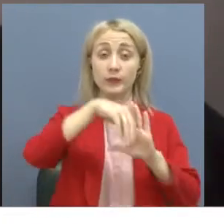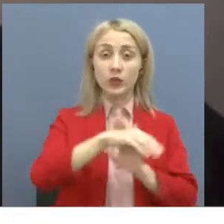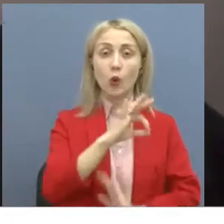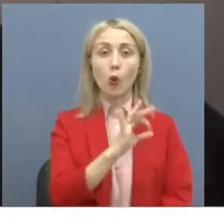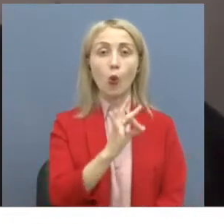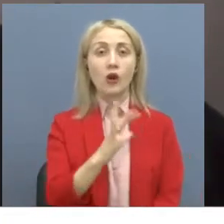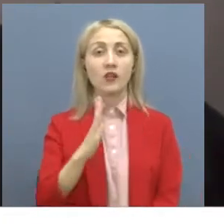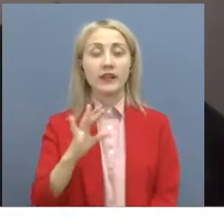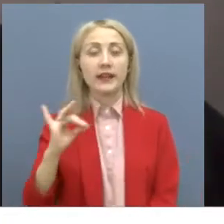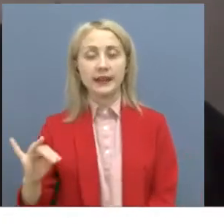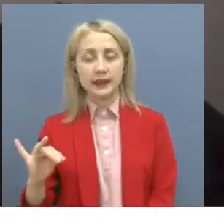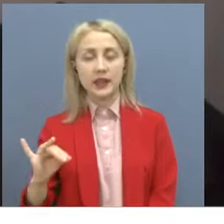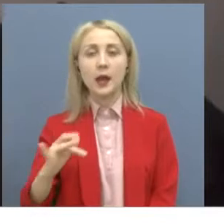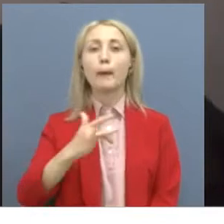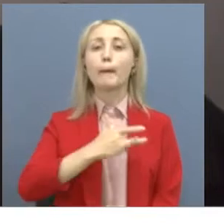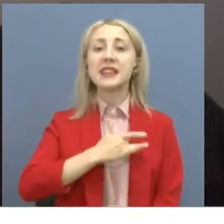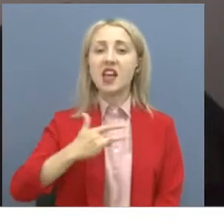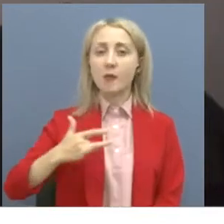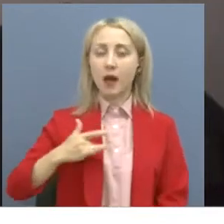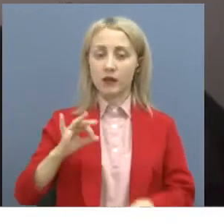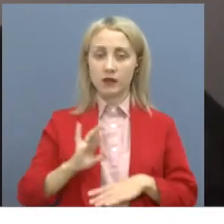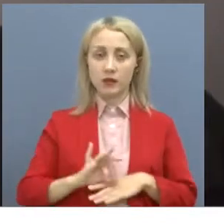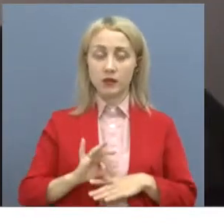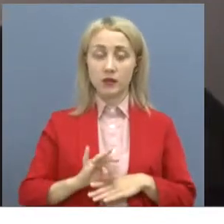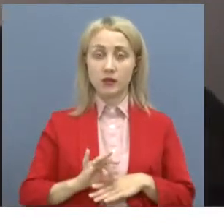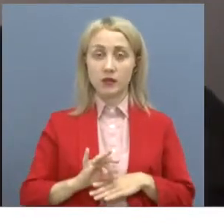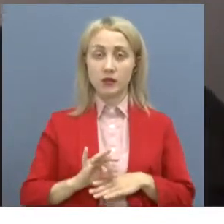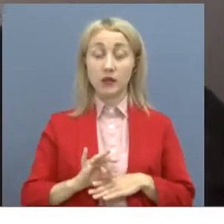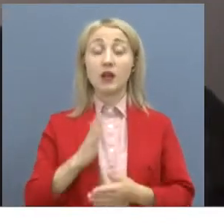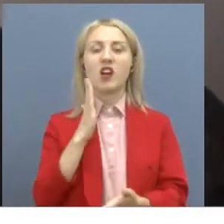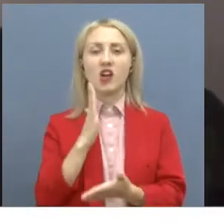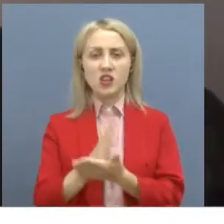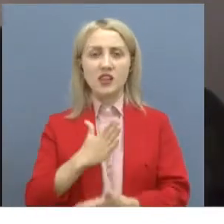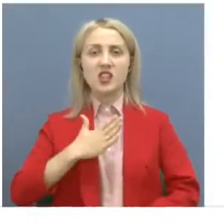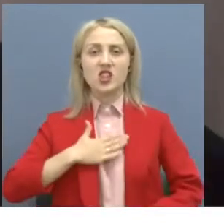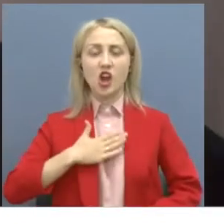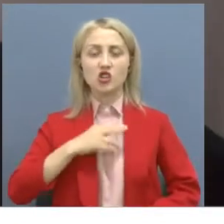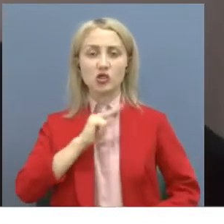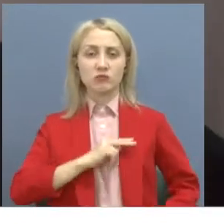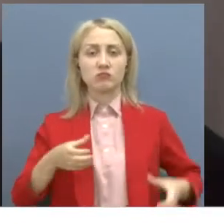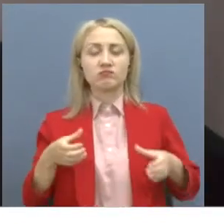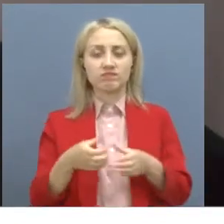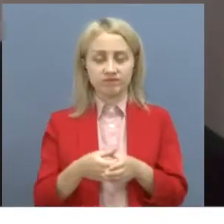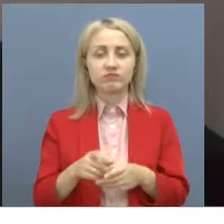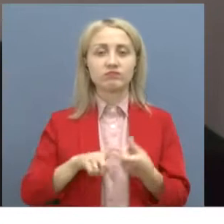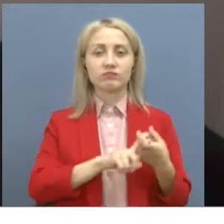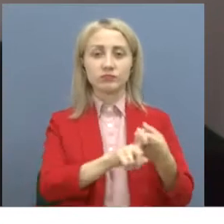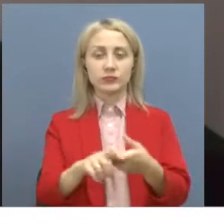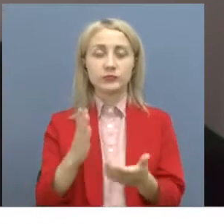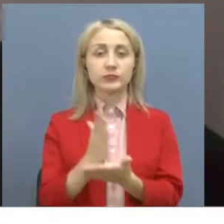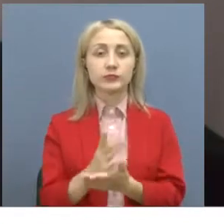пневмония да кіреді. Қызметкерлер арасынан фельдшер, санитар, тіпті көлік жүргізушісі де індет жұқтырды. берді. Мамандардың орнын толықтыру